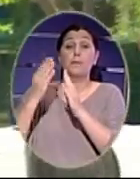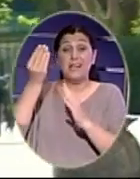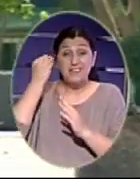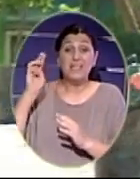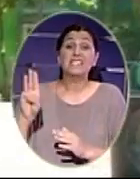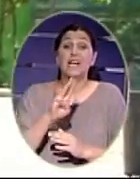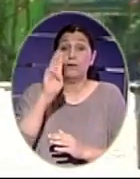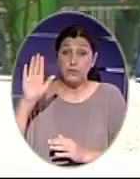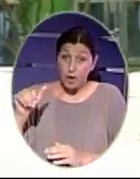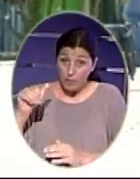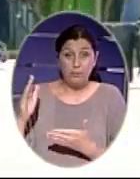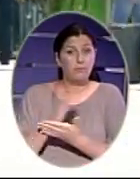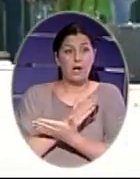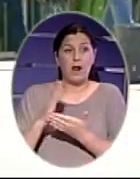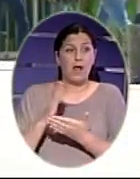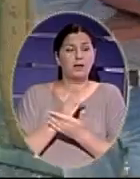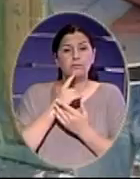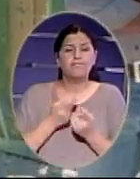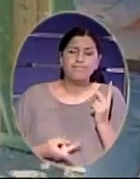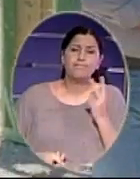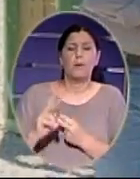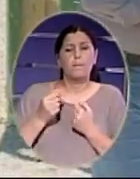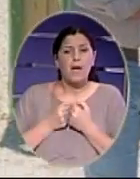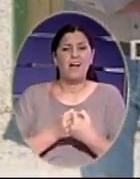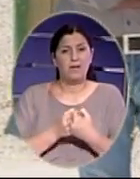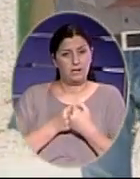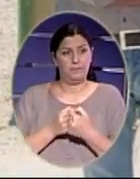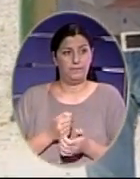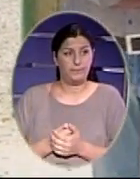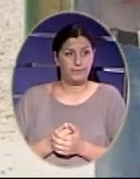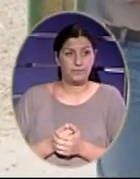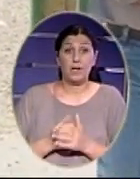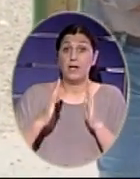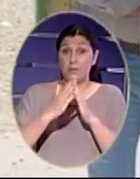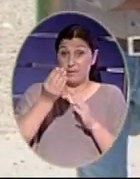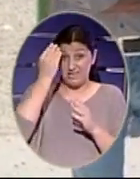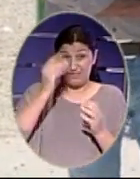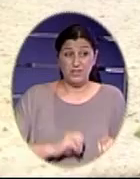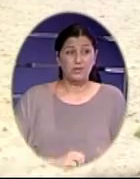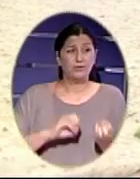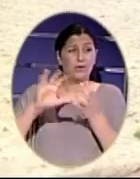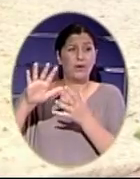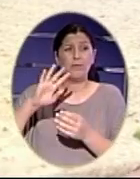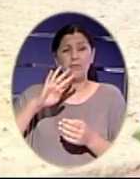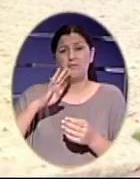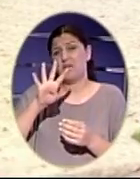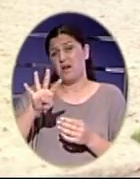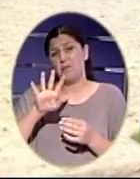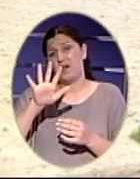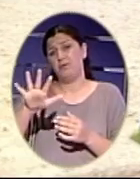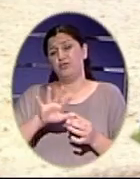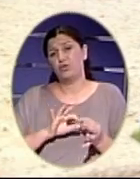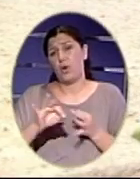שגב שלום, הם מחליטים להחריב את המאבק. הם לוקחים את הבית ספר, זורקים אותו לעוד איזה 4-5 קילומטר